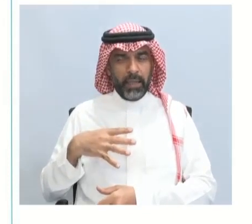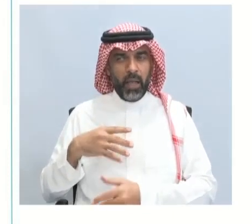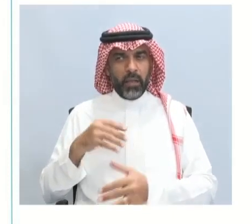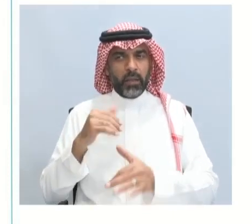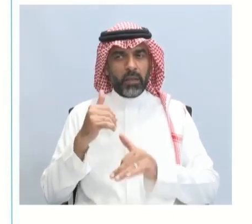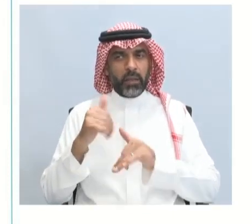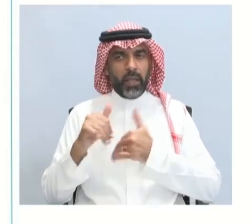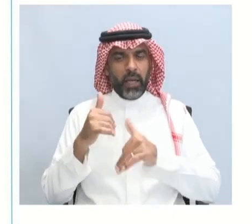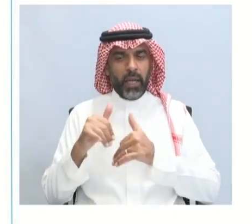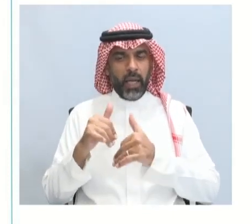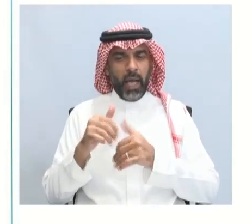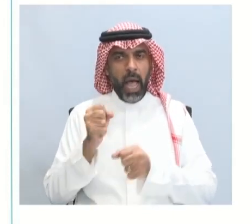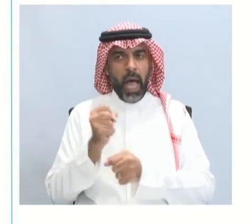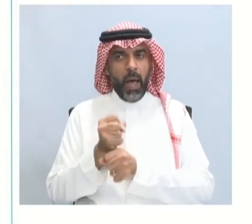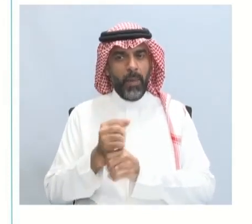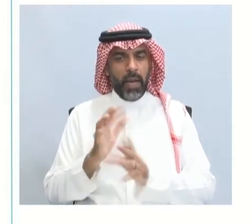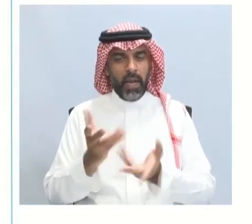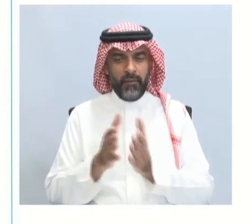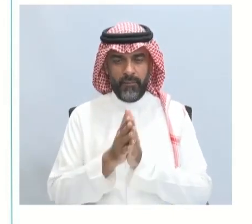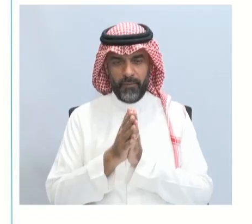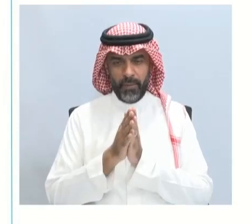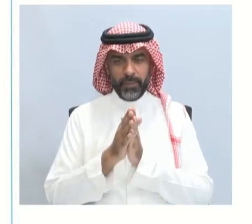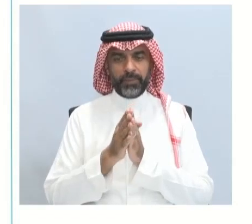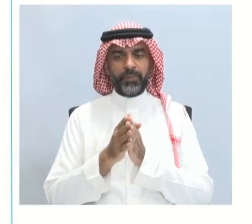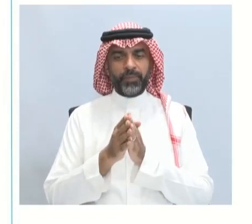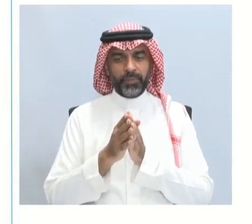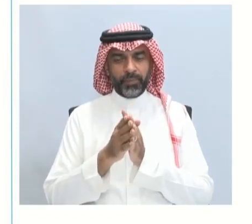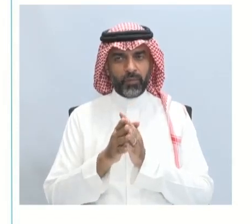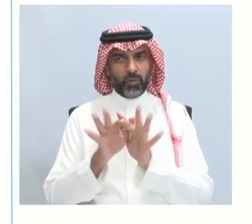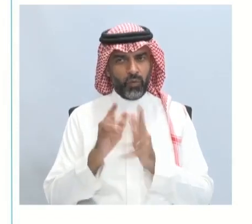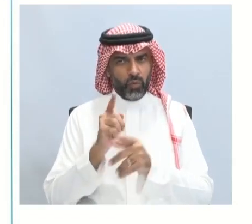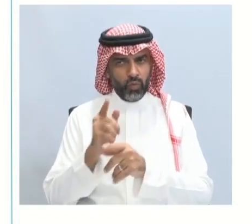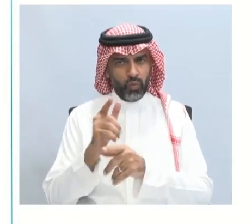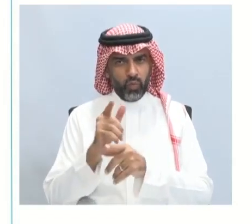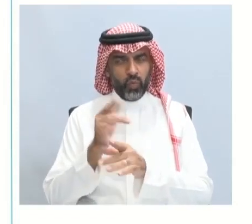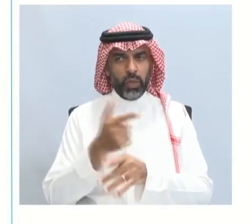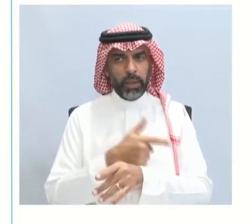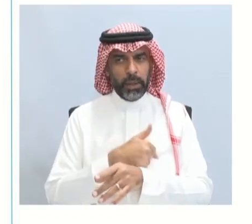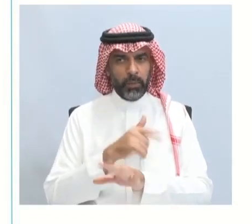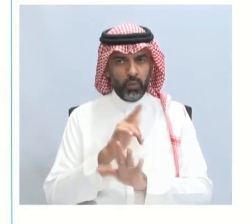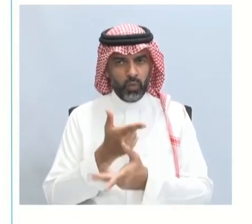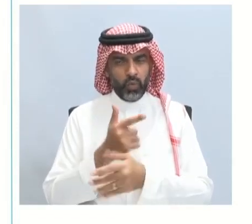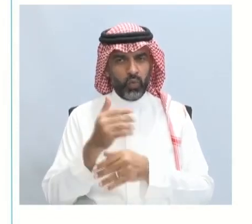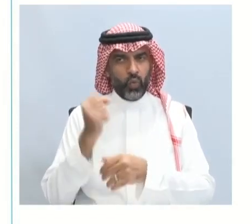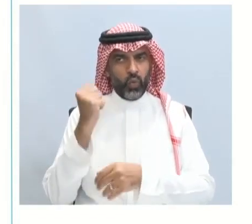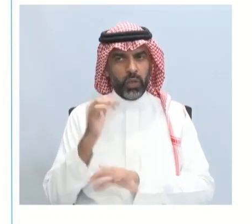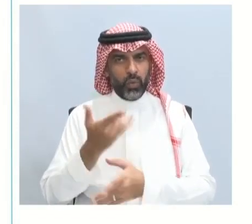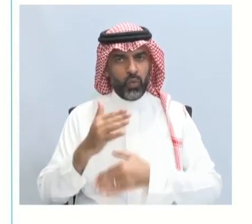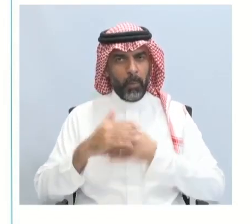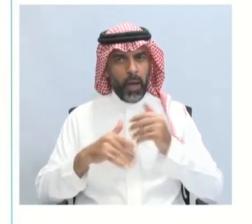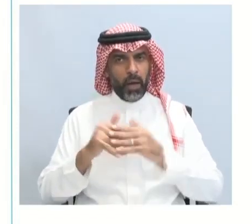عليه شخصيا اولا من هو ما هي صفاته ما هي قدراته